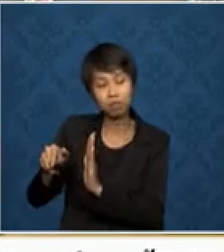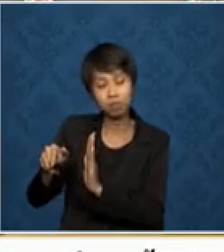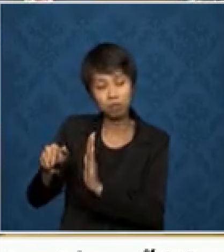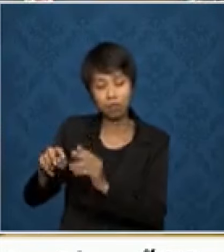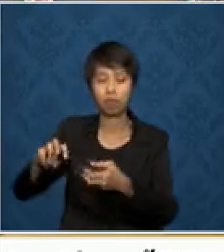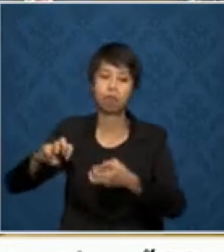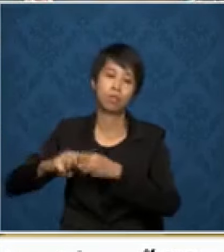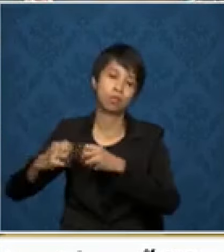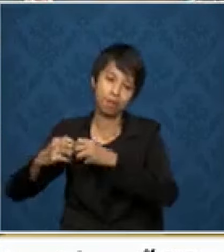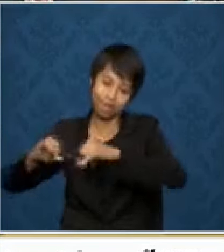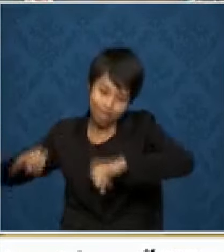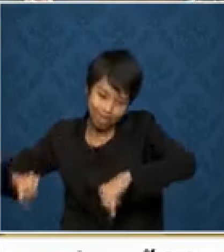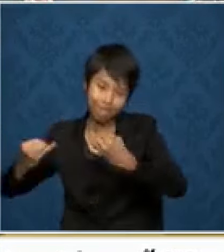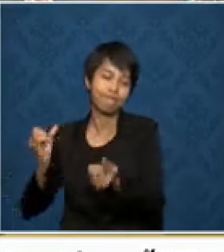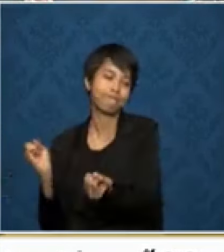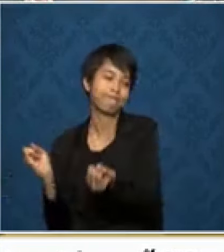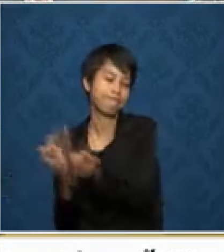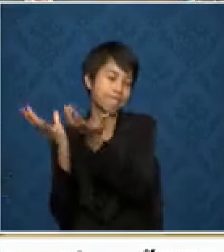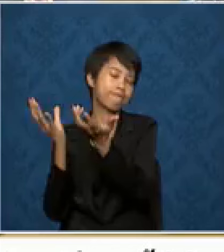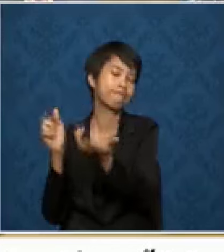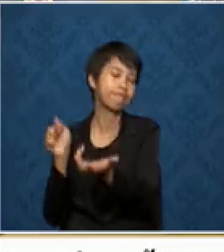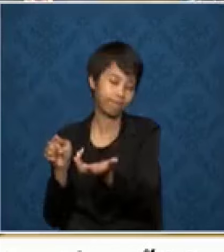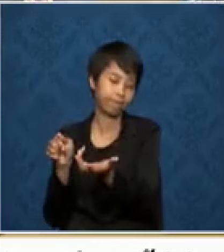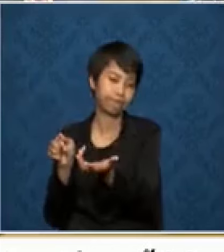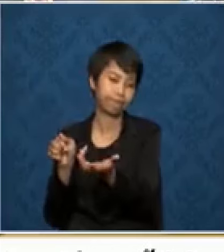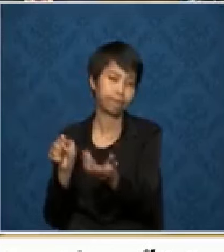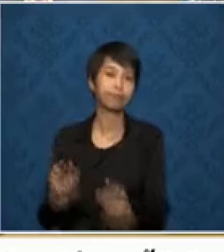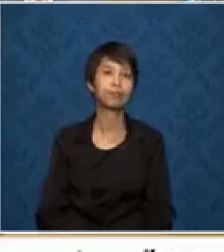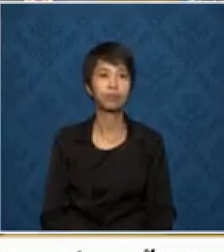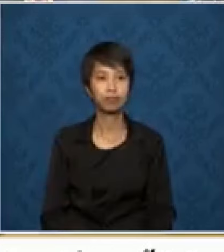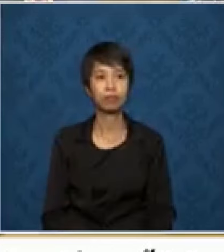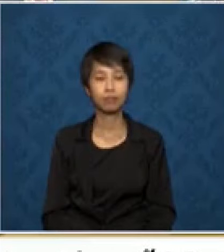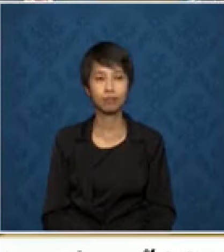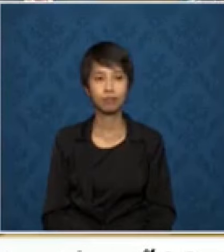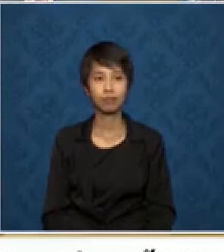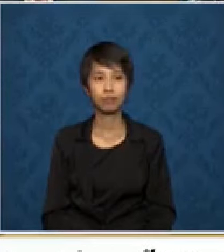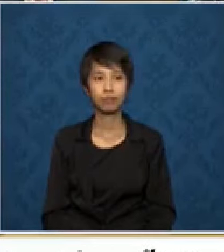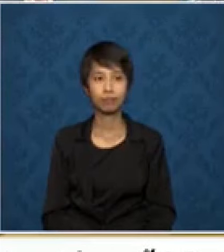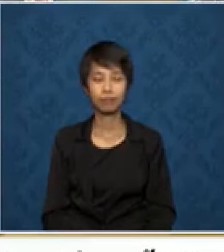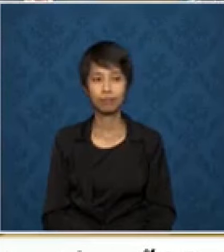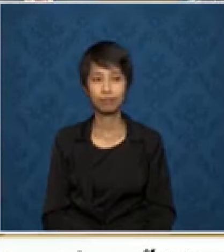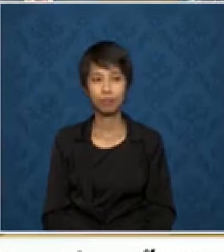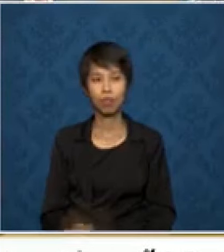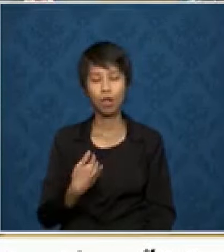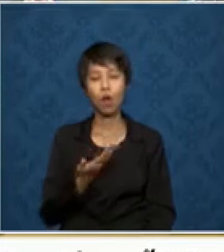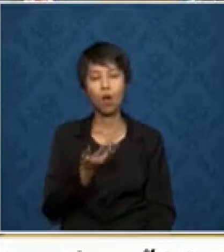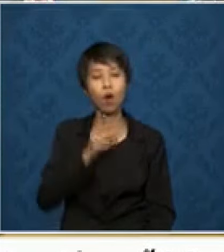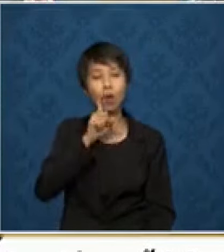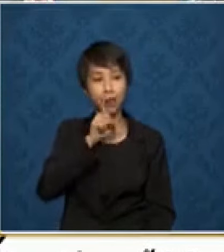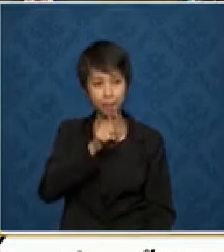สร้างความขัดแย้งแตกแยกครั้งใหม่ให้กับประเทศได้อีกขอถาม